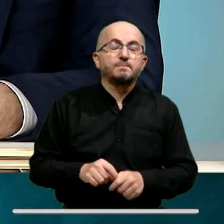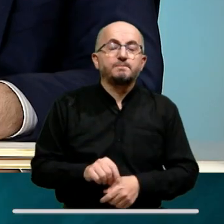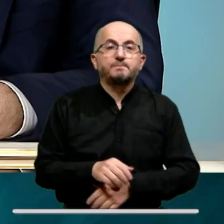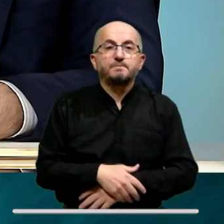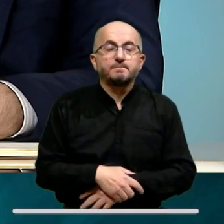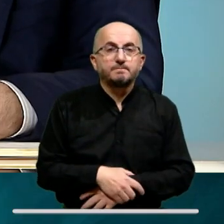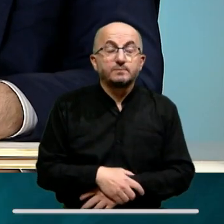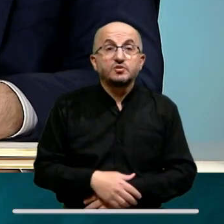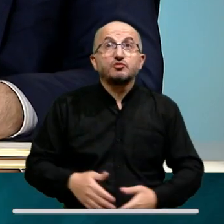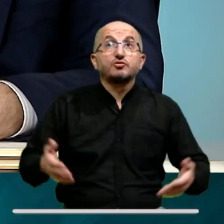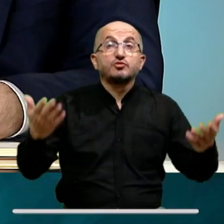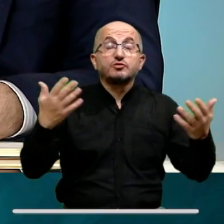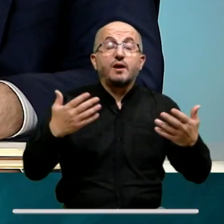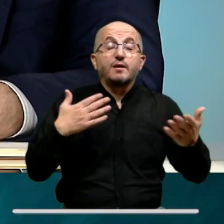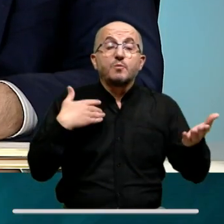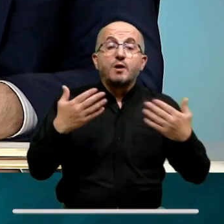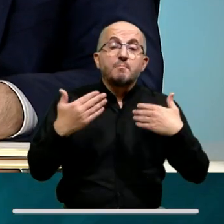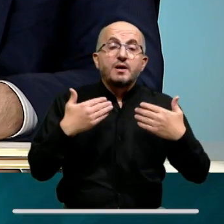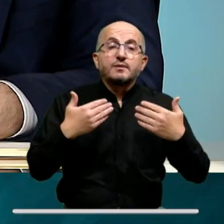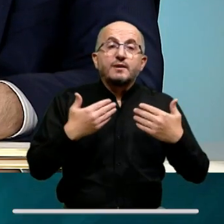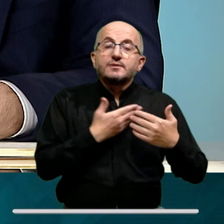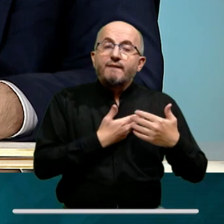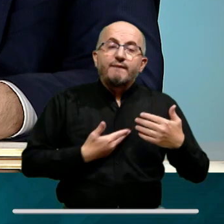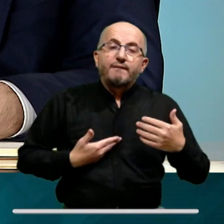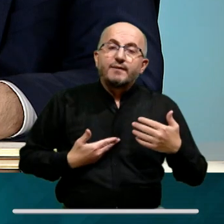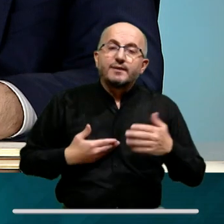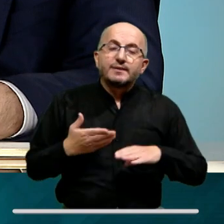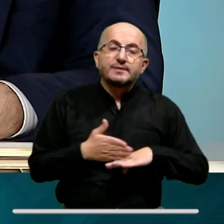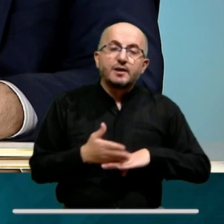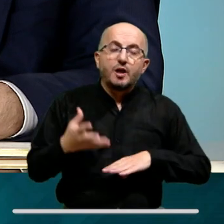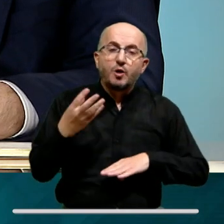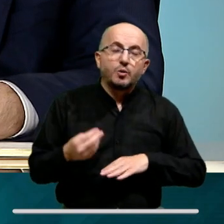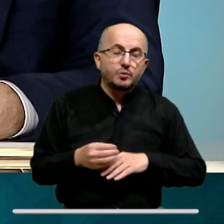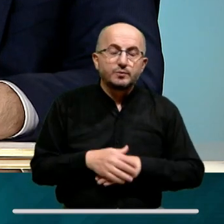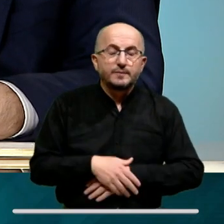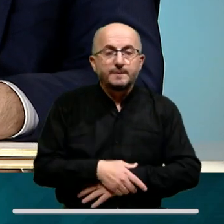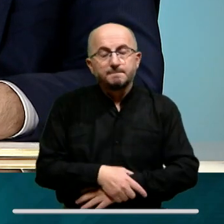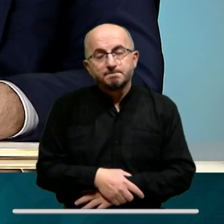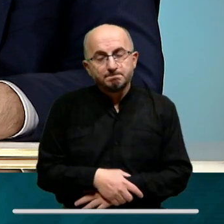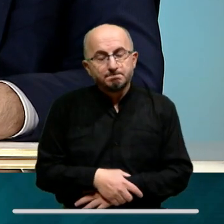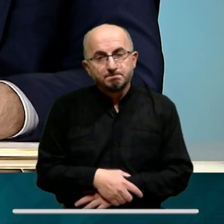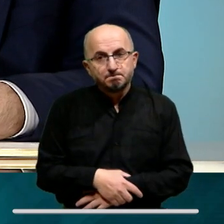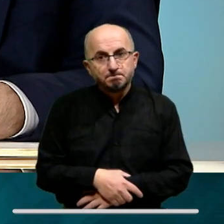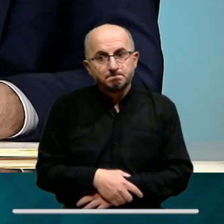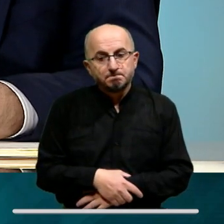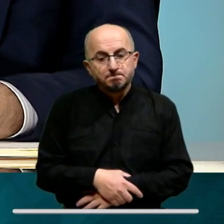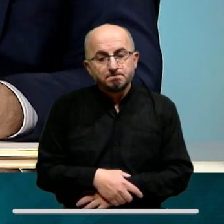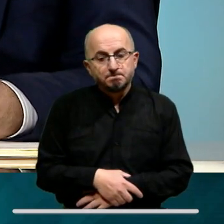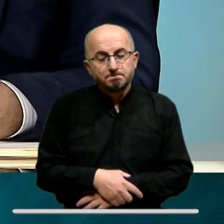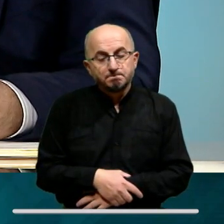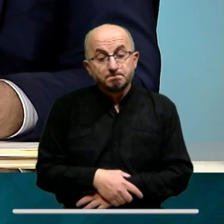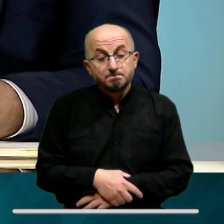diyecek? İnşallah muhabbete vesile olur. Aradaki buzlar da erir diyelim. Trabzon'a da selam olsun. Ne dersiniz hocam?